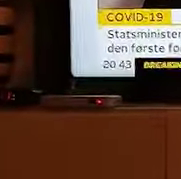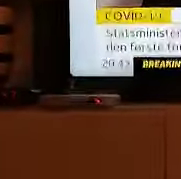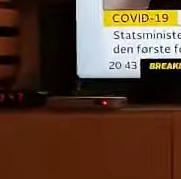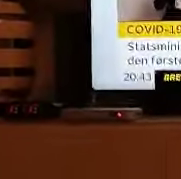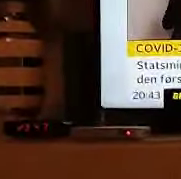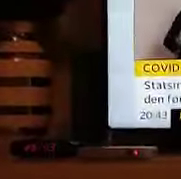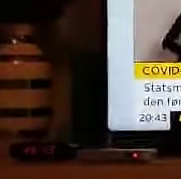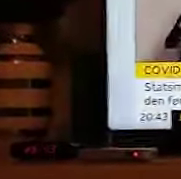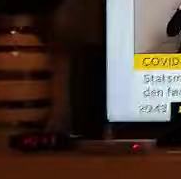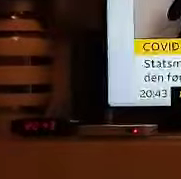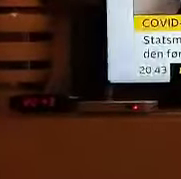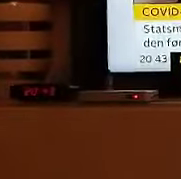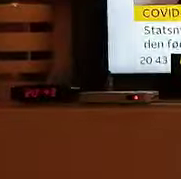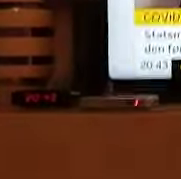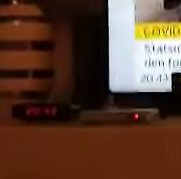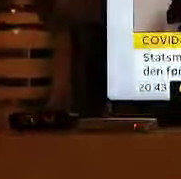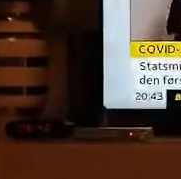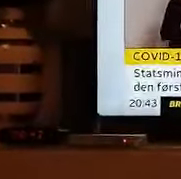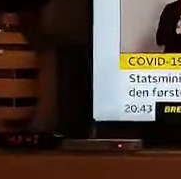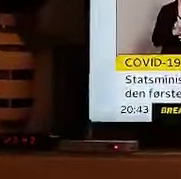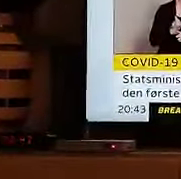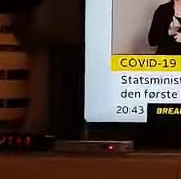معنات يعني إنه لقاح